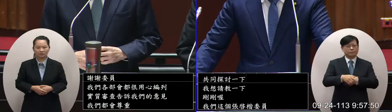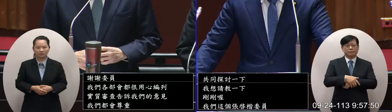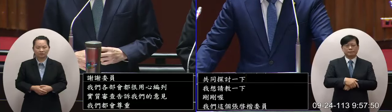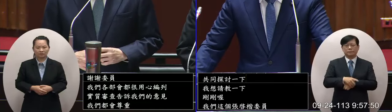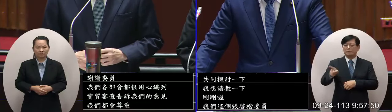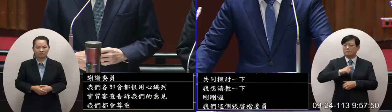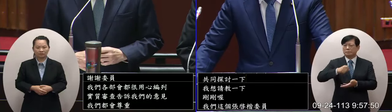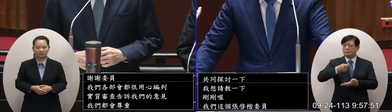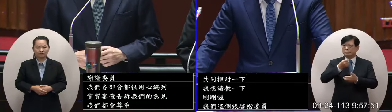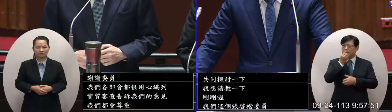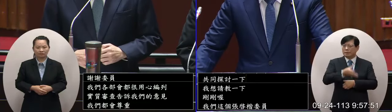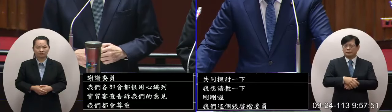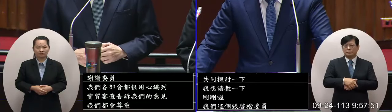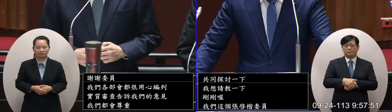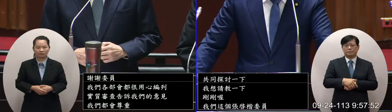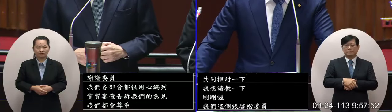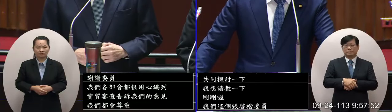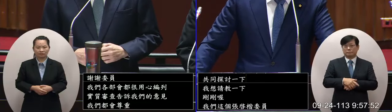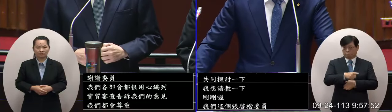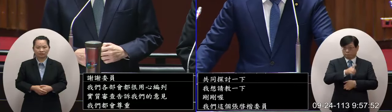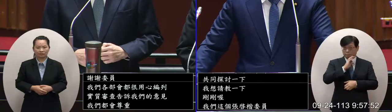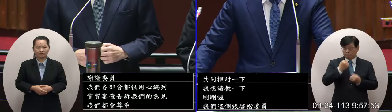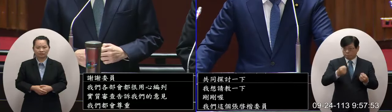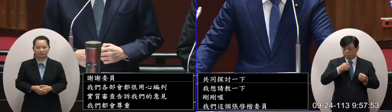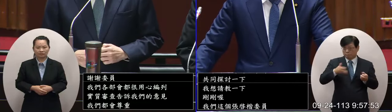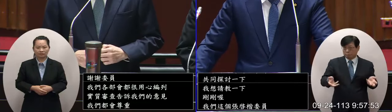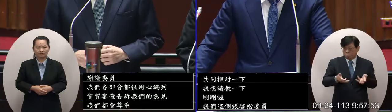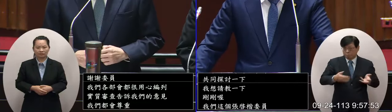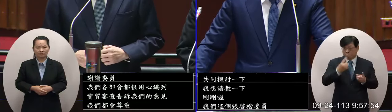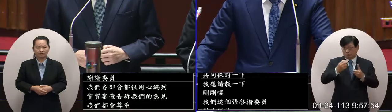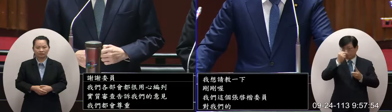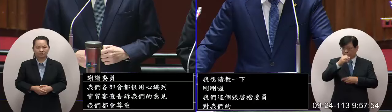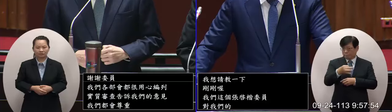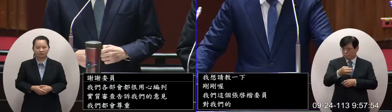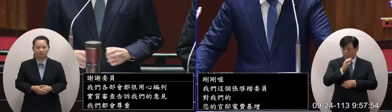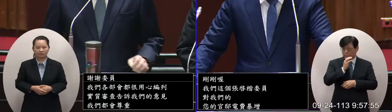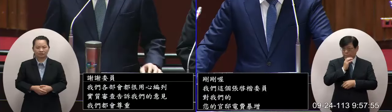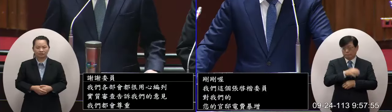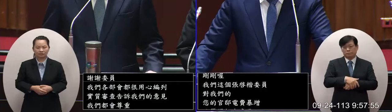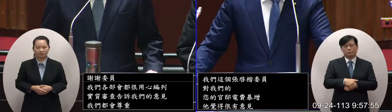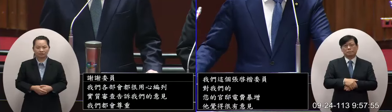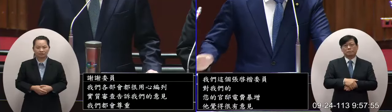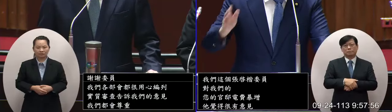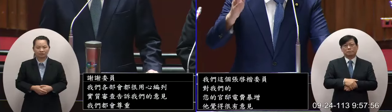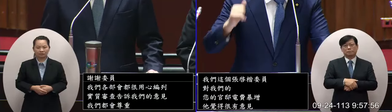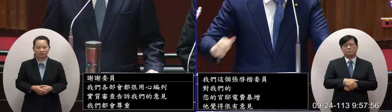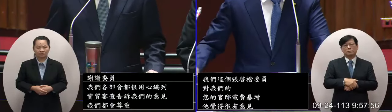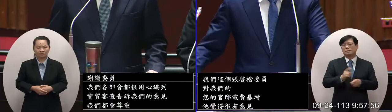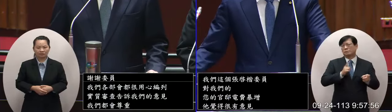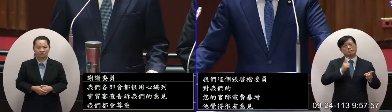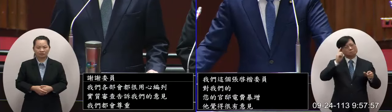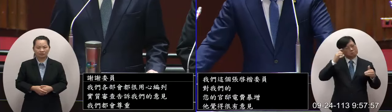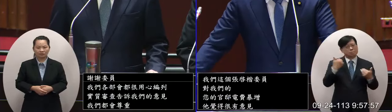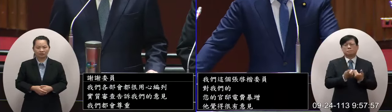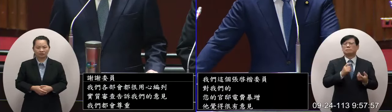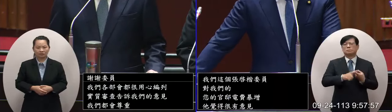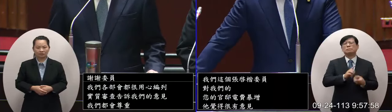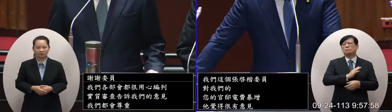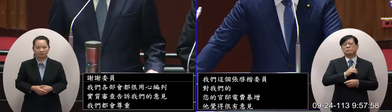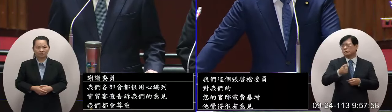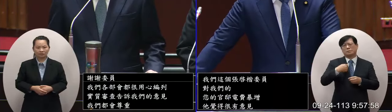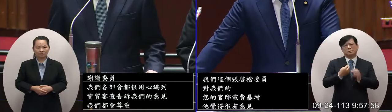他就说哈，你们是在挖比特矿吗？比特币吗？ 我刚刚说这种比喻， 当然你就不认同嘛，你